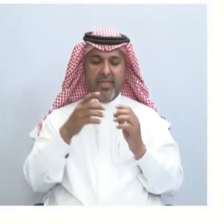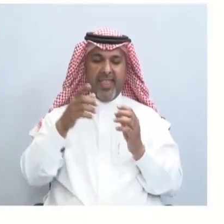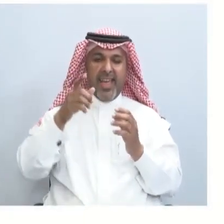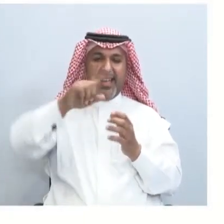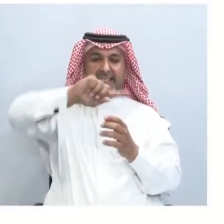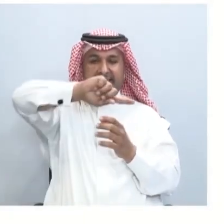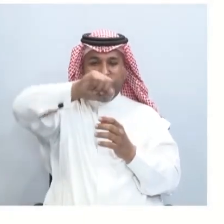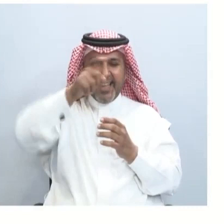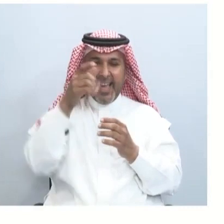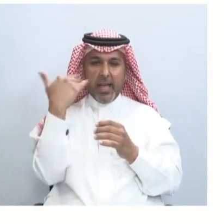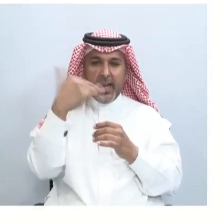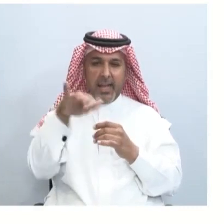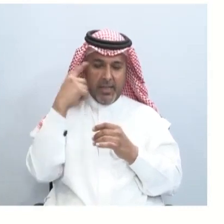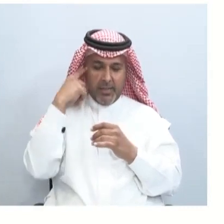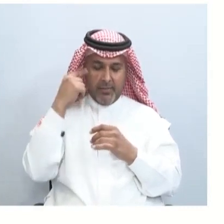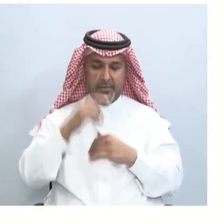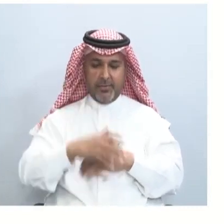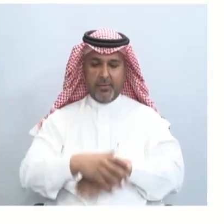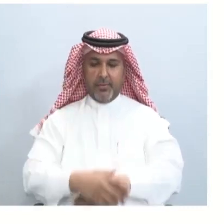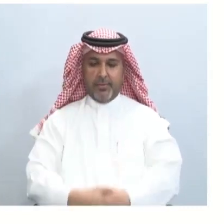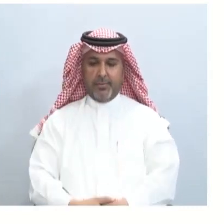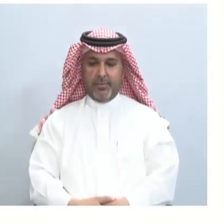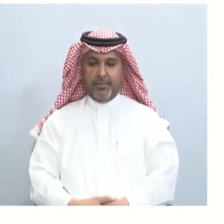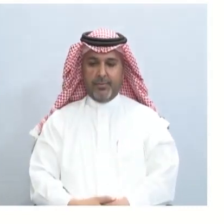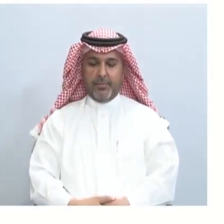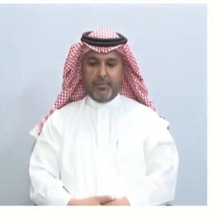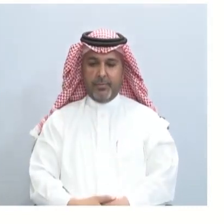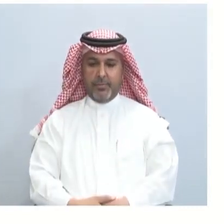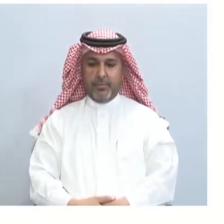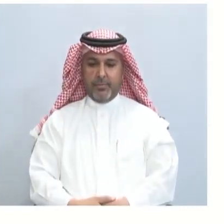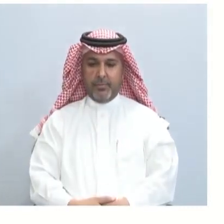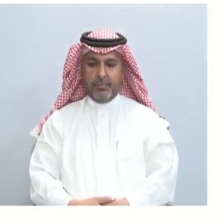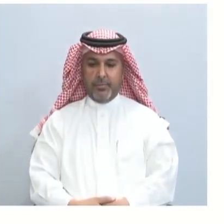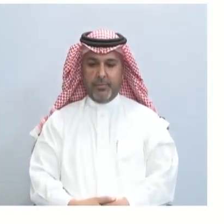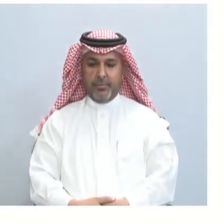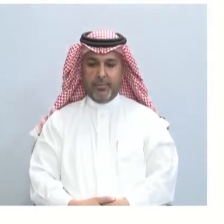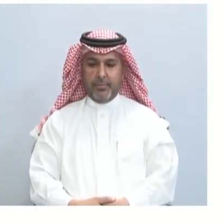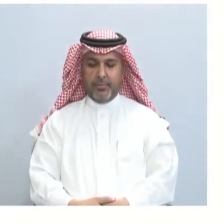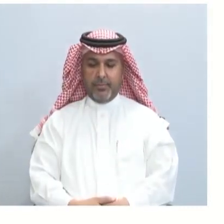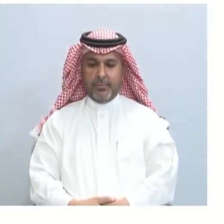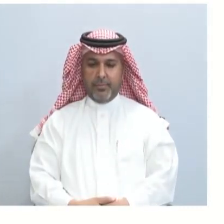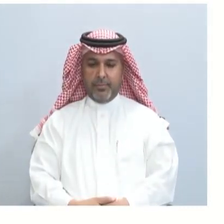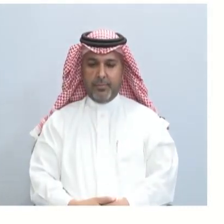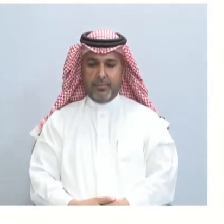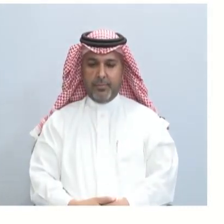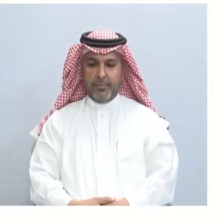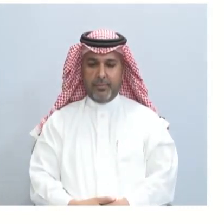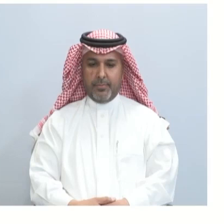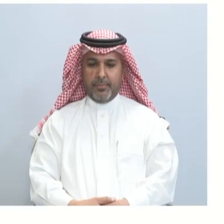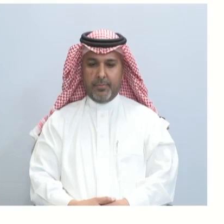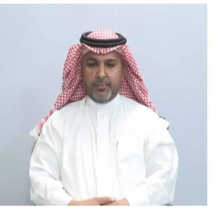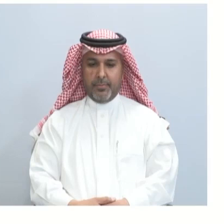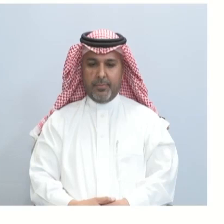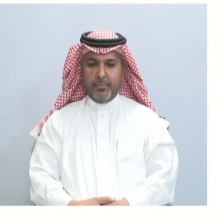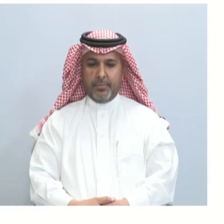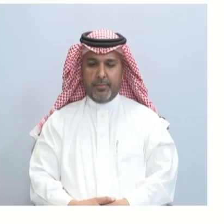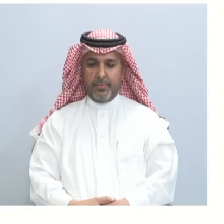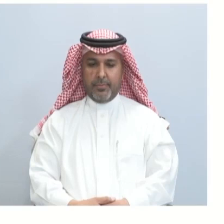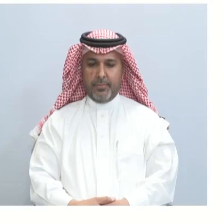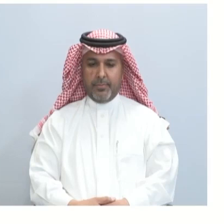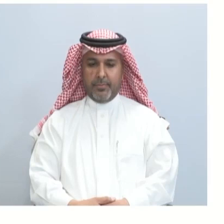لحساب مساحه الشكل المركب قم بتجزئته الى اشكال تعرف مساحاتها ثم احسب تلك المساحات